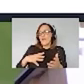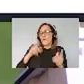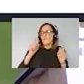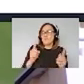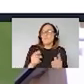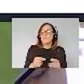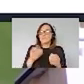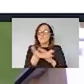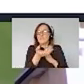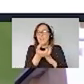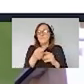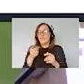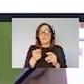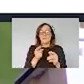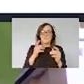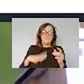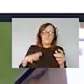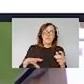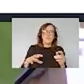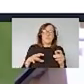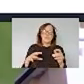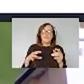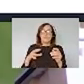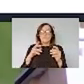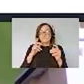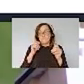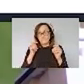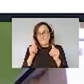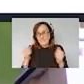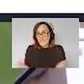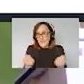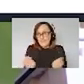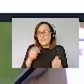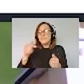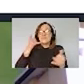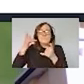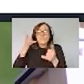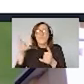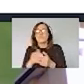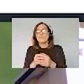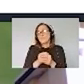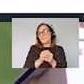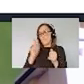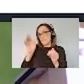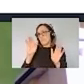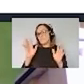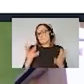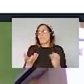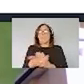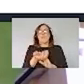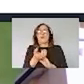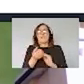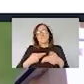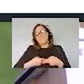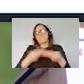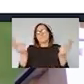uwagę. Nagrania czytelników. Warto sprawdzić listę czytelników, kto jest bardziej aktywny, podzwonić do nich i być może oni będą chcieli siebie nagrać i polecieć